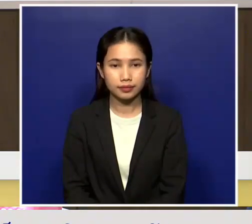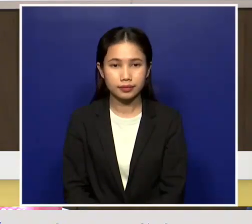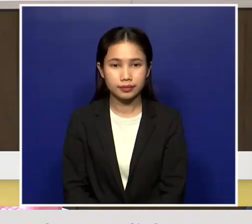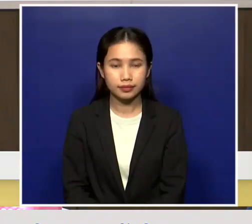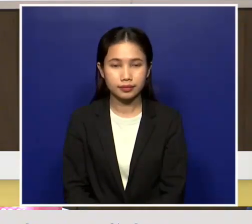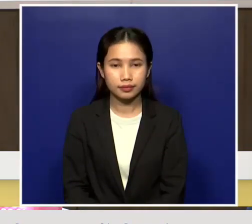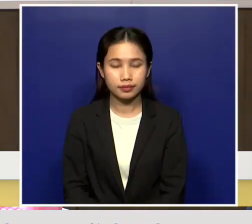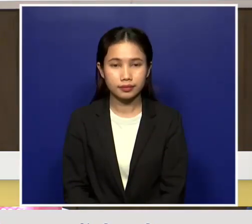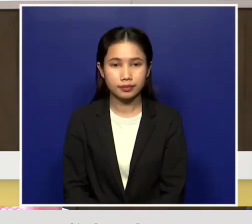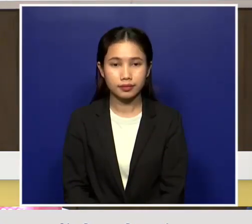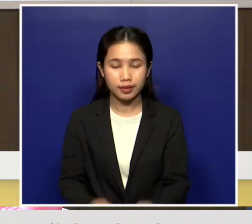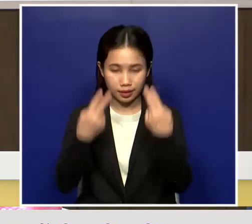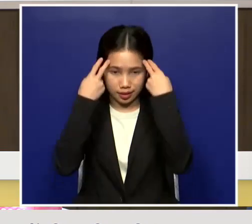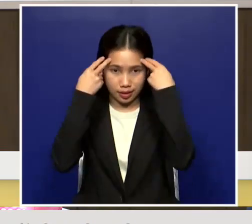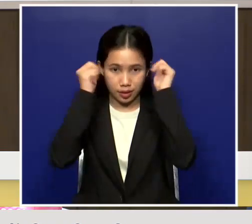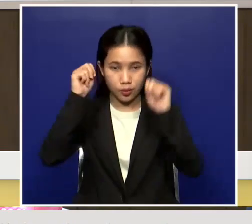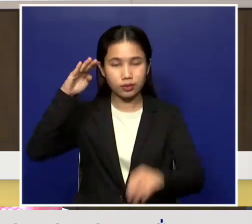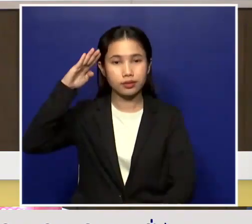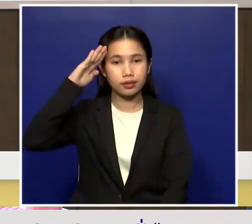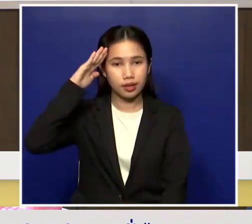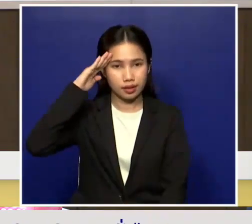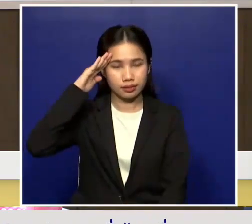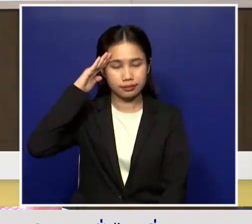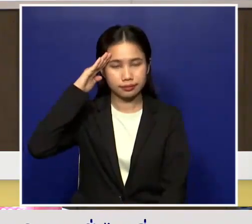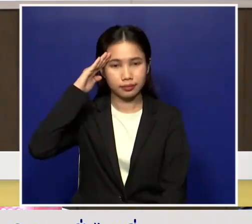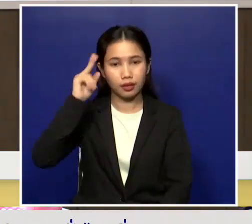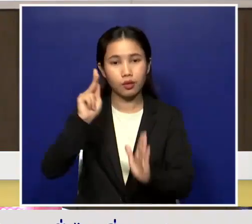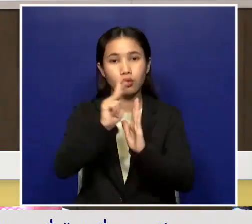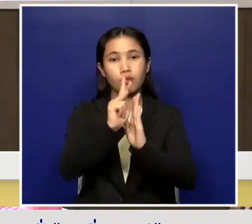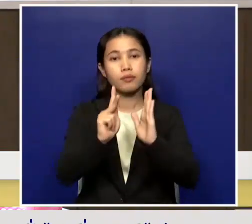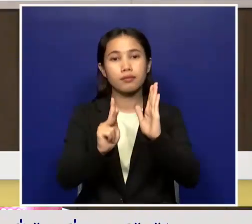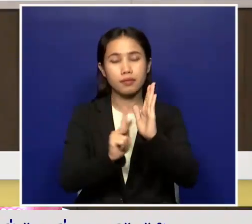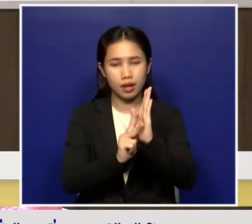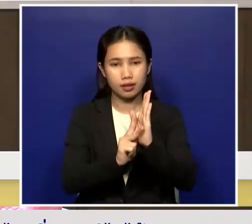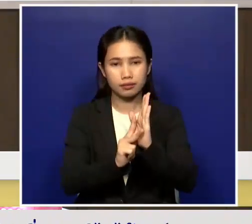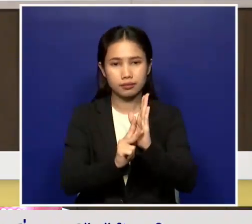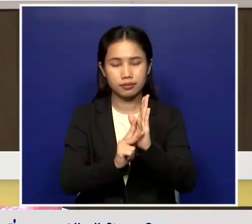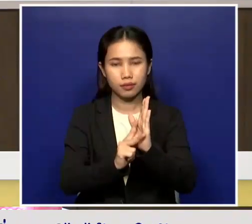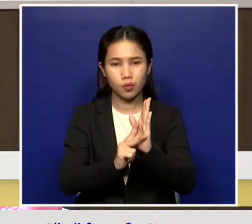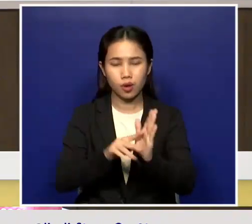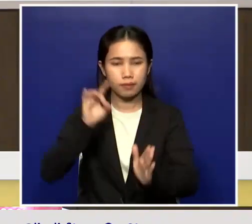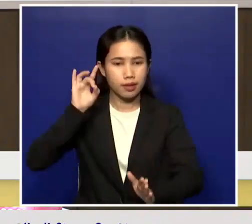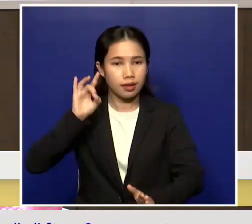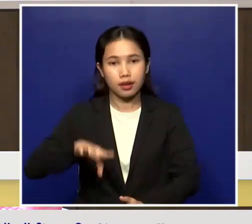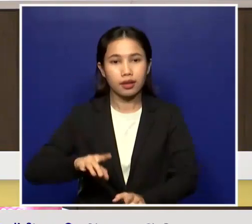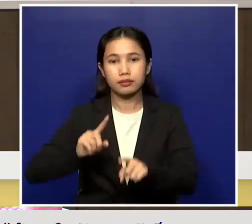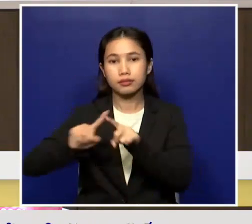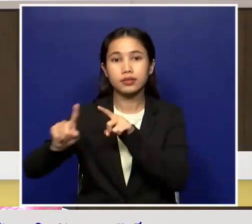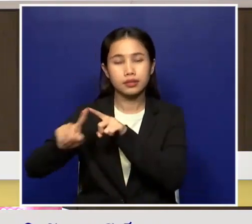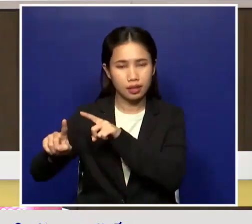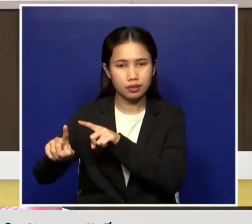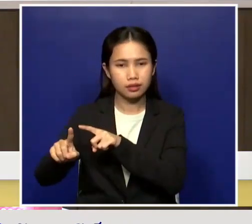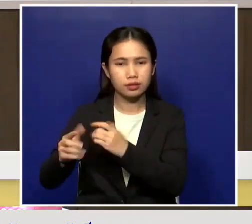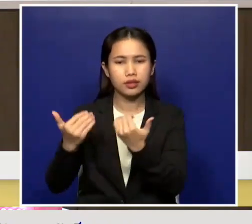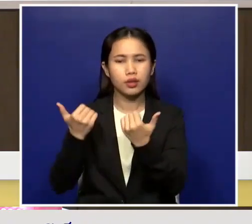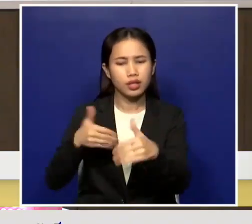คุณประยุทธ์เนี่ยนะใช้แต่กฎหมายใช้แต่ความรุนแรงนะจนหมดความน่าเ